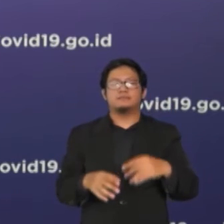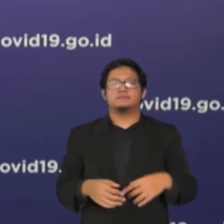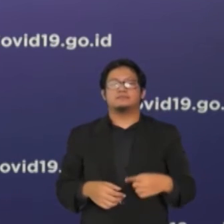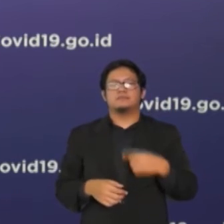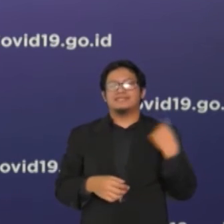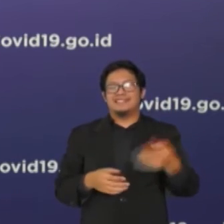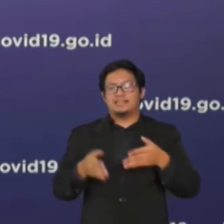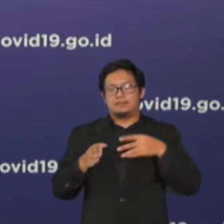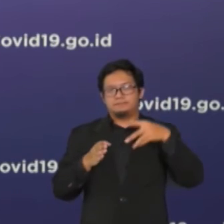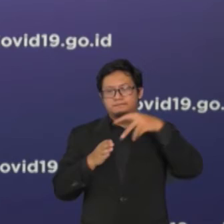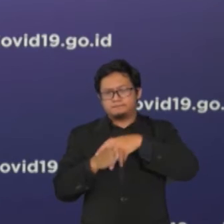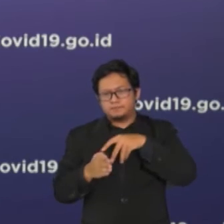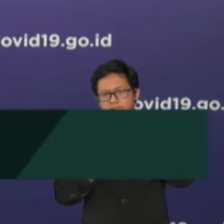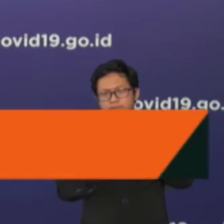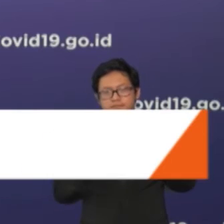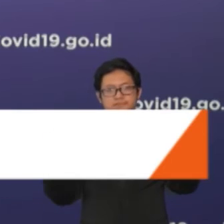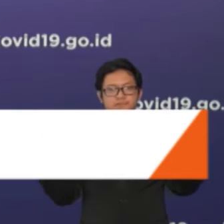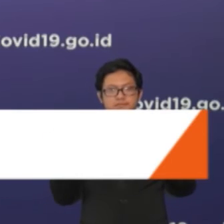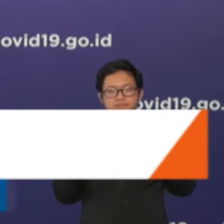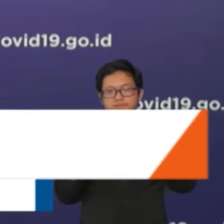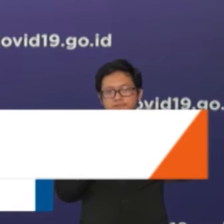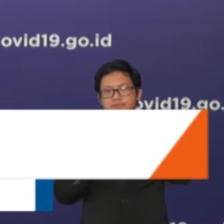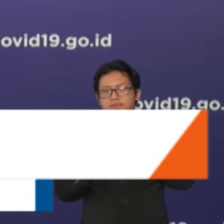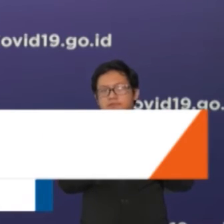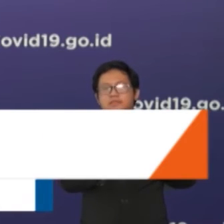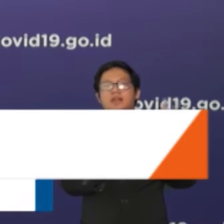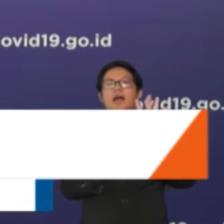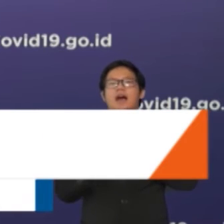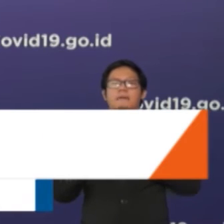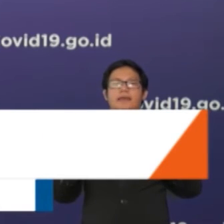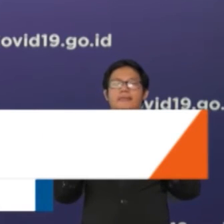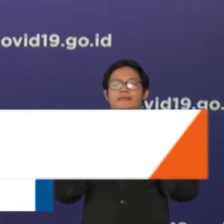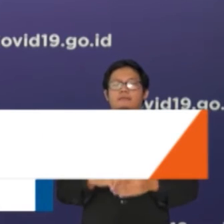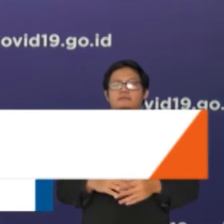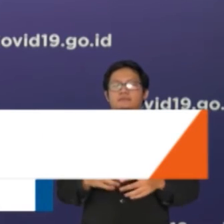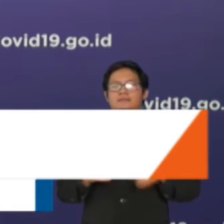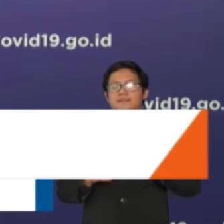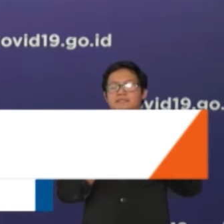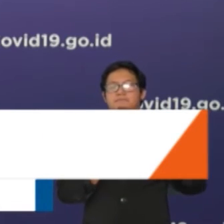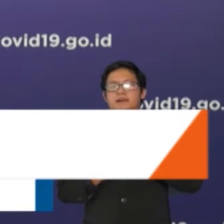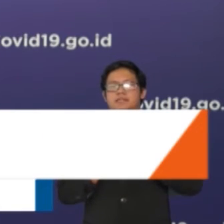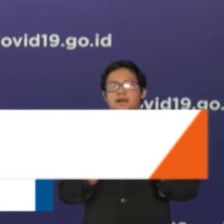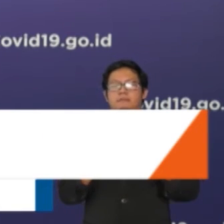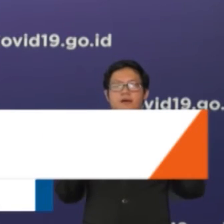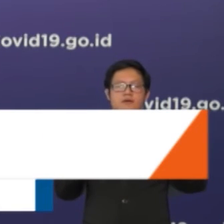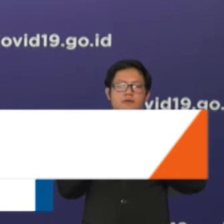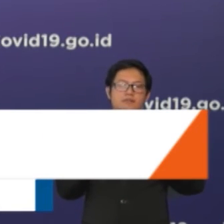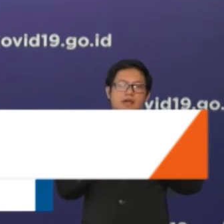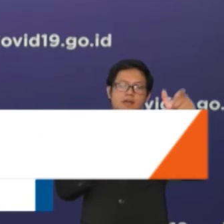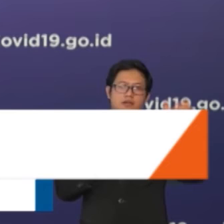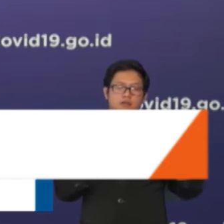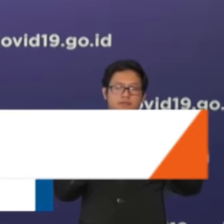aman akan sangat mungkin kita bertemu dan terpaksa kontak dekat dengan orang tanpa gejala